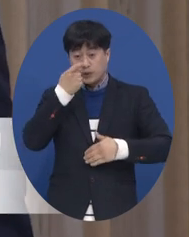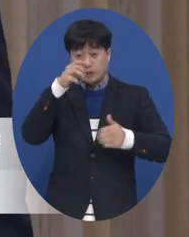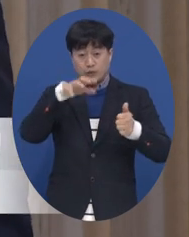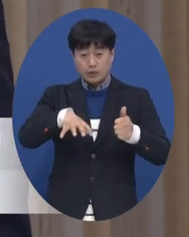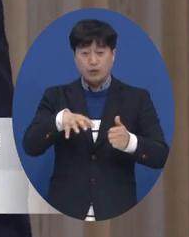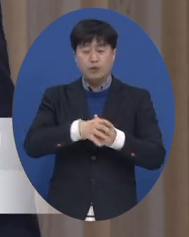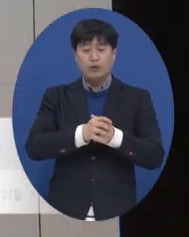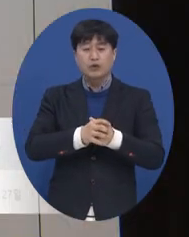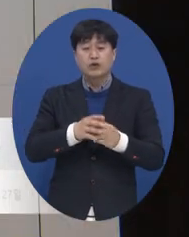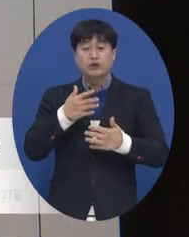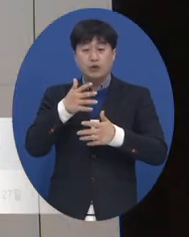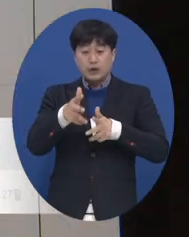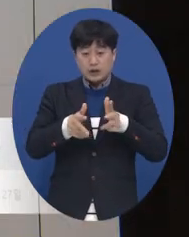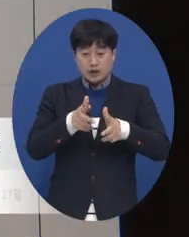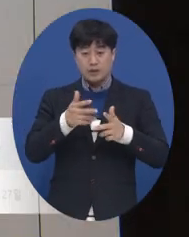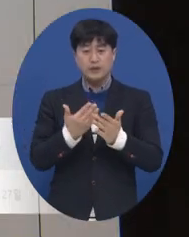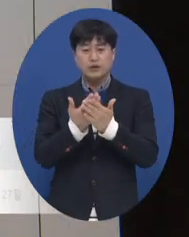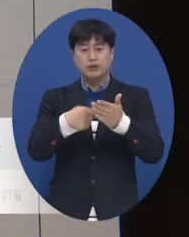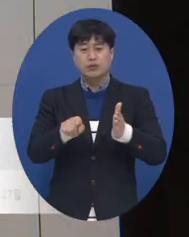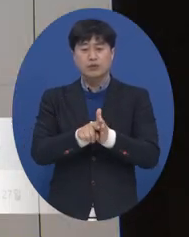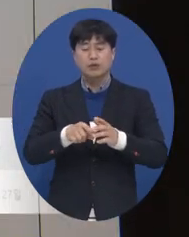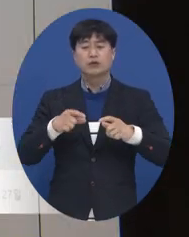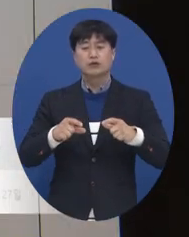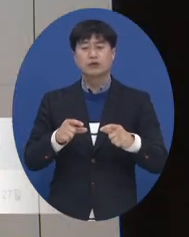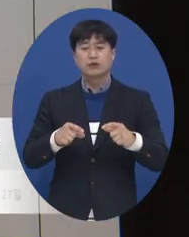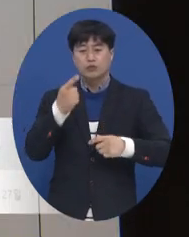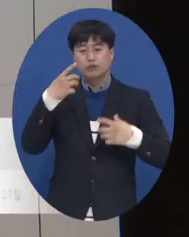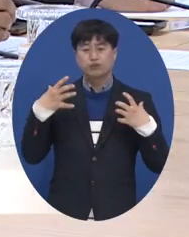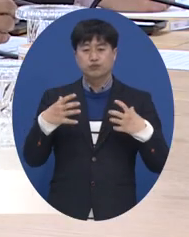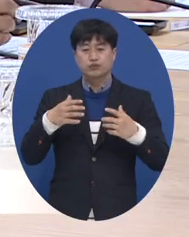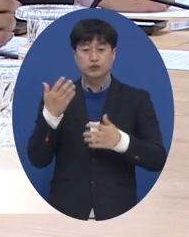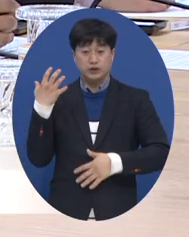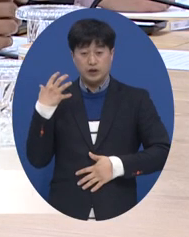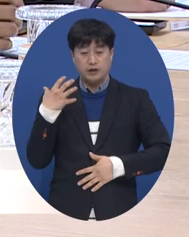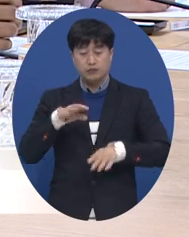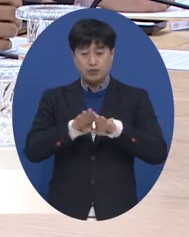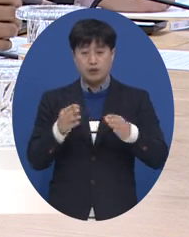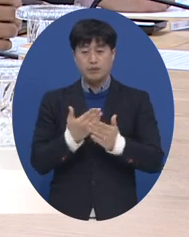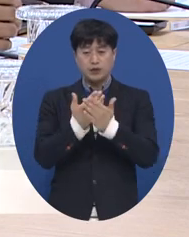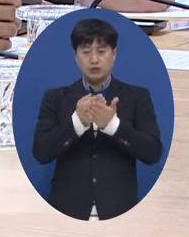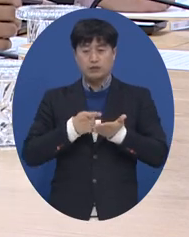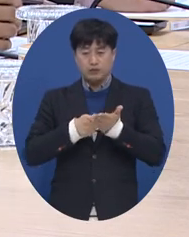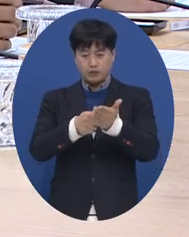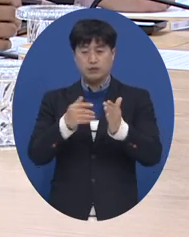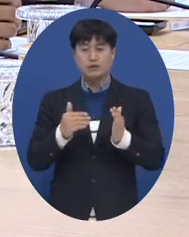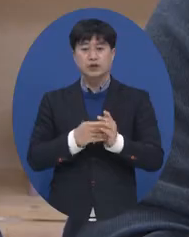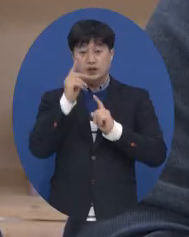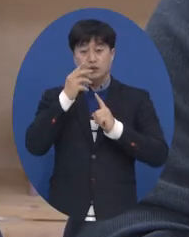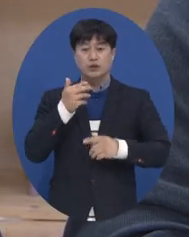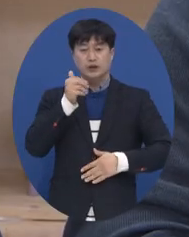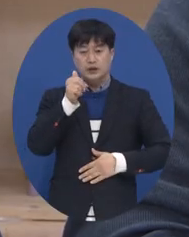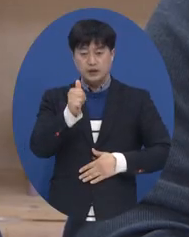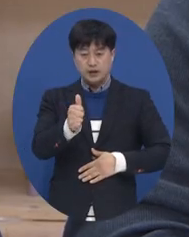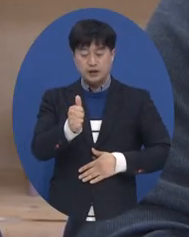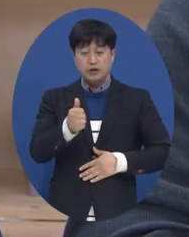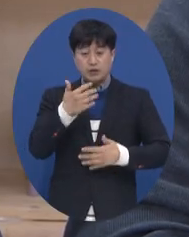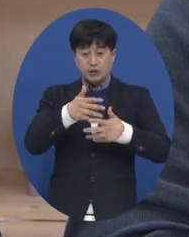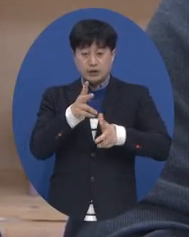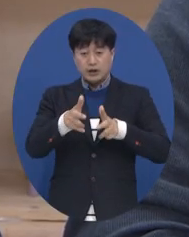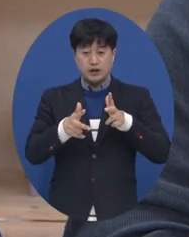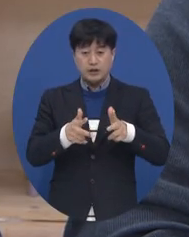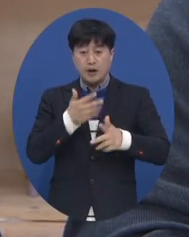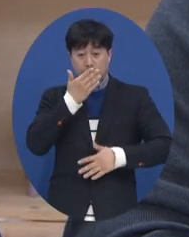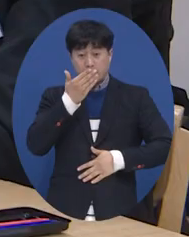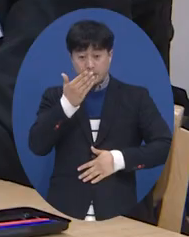아카데미 등 영화산업의 발전을 위한 지방정부 의 역할과 균형 발전에 대해 거니 했습니다 이제 명 재산은